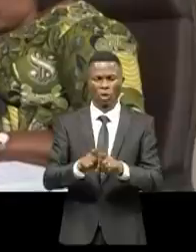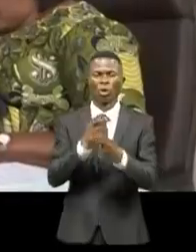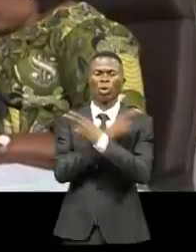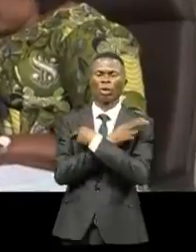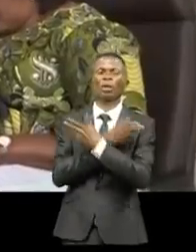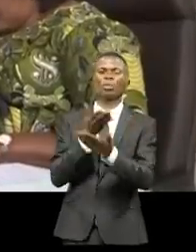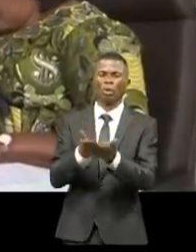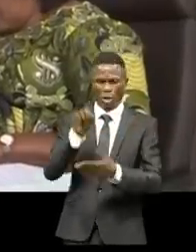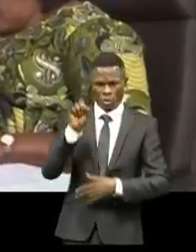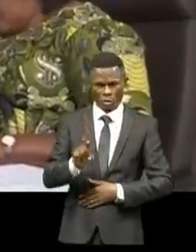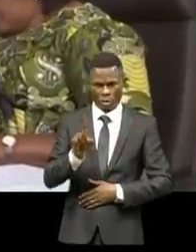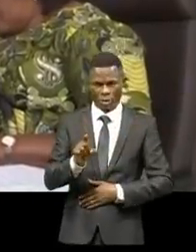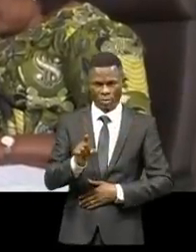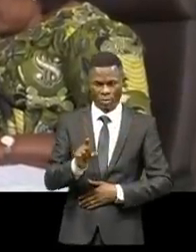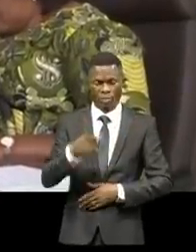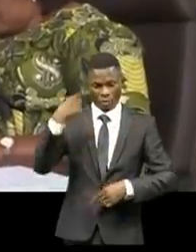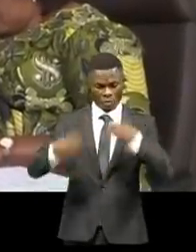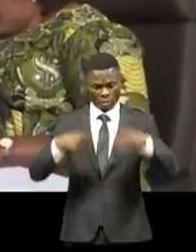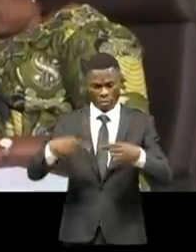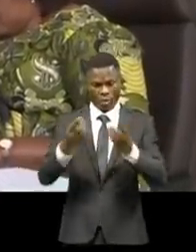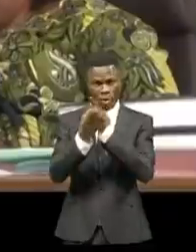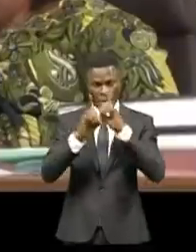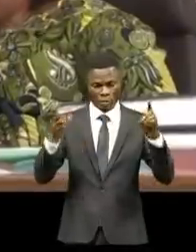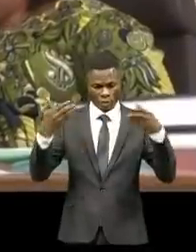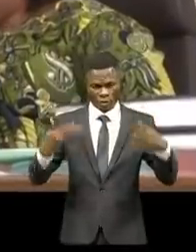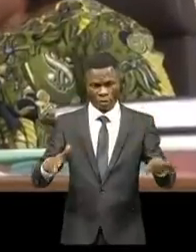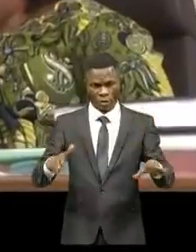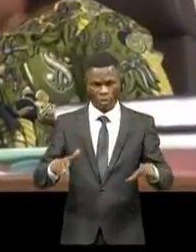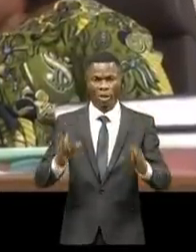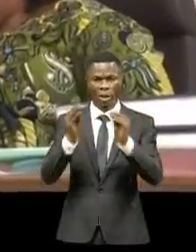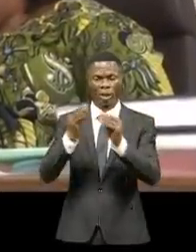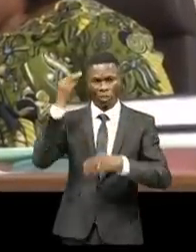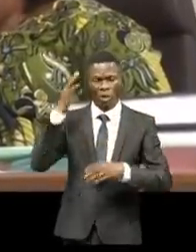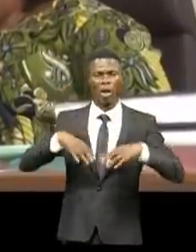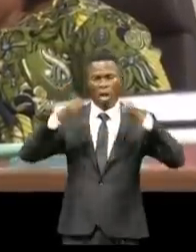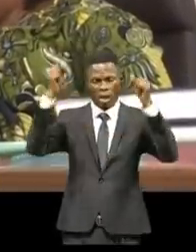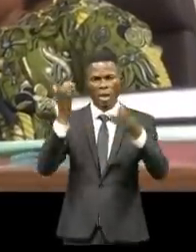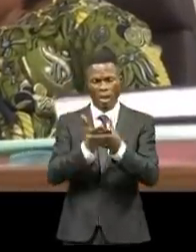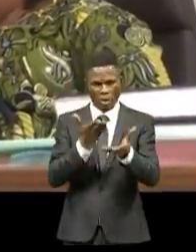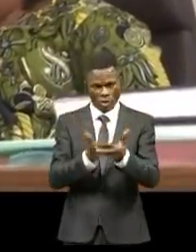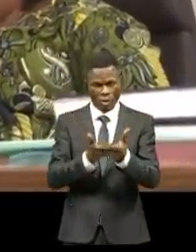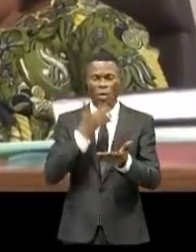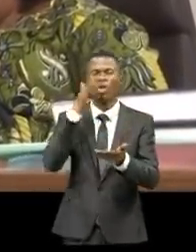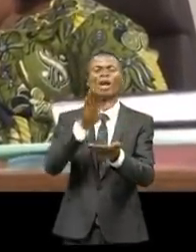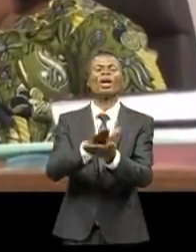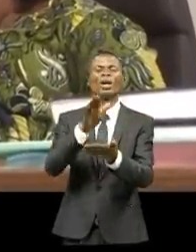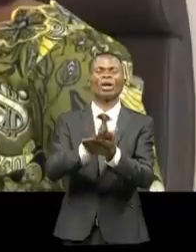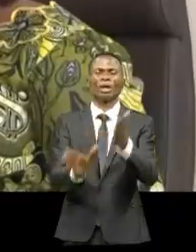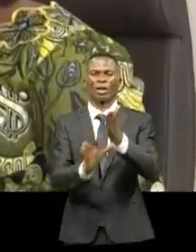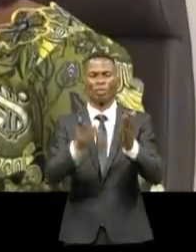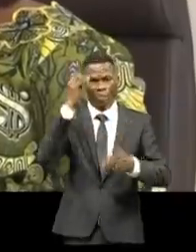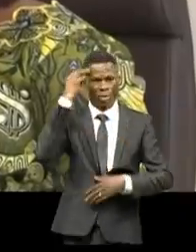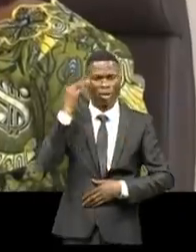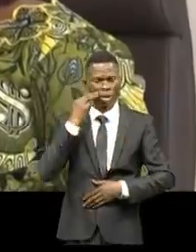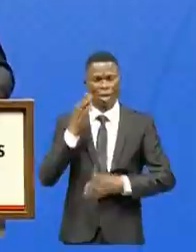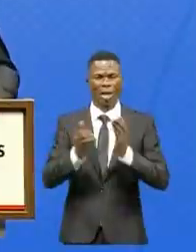par cette mesure. Après débat et délibération, le Conseil a adopté ces dossiers tout en félicitant le vice-premier ministre